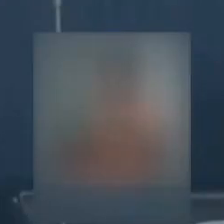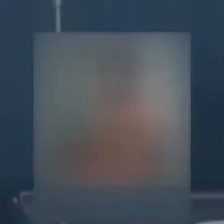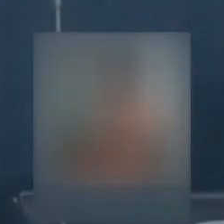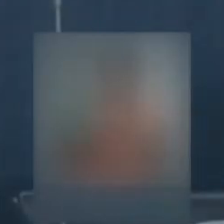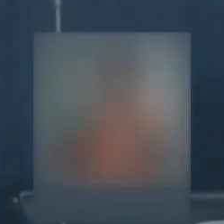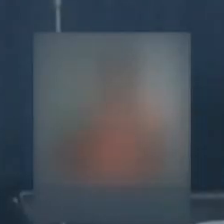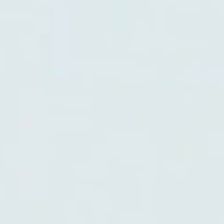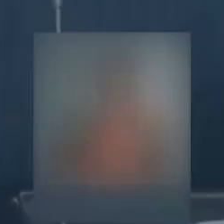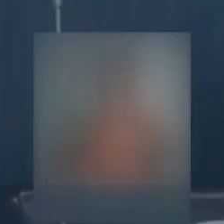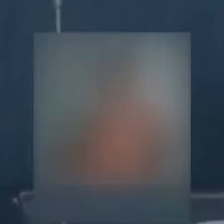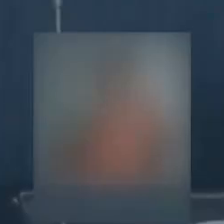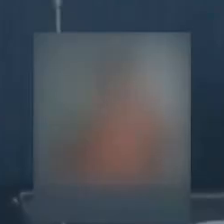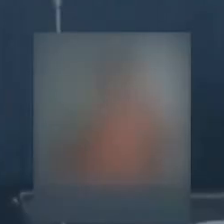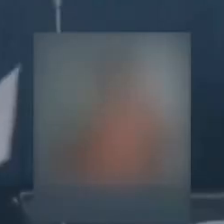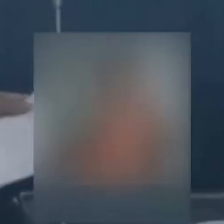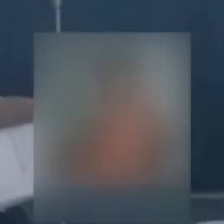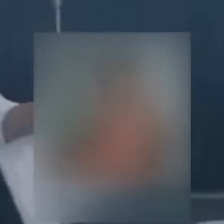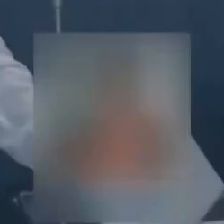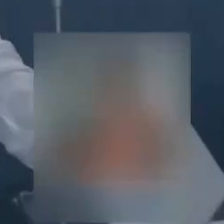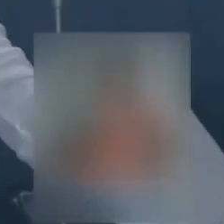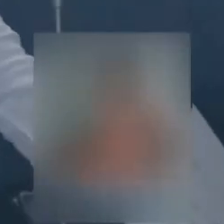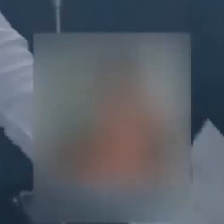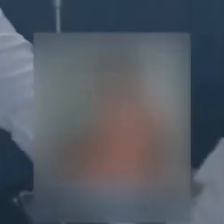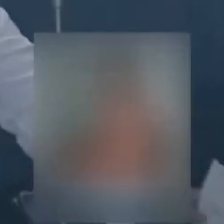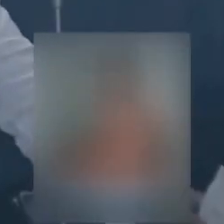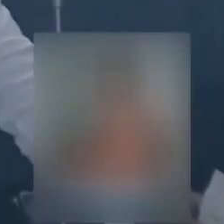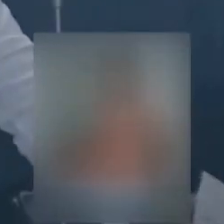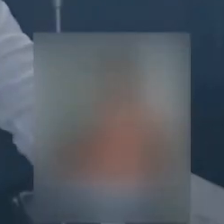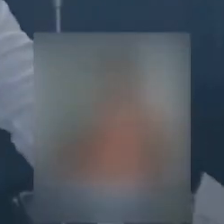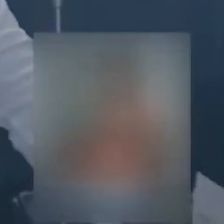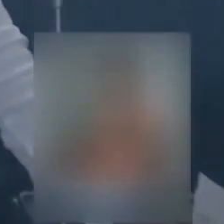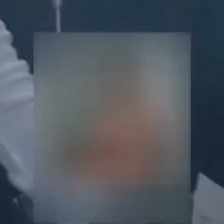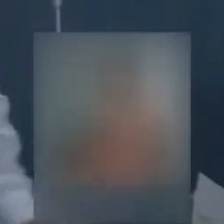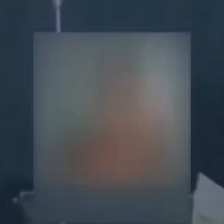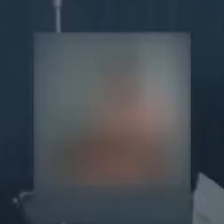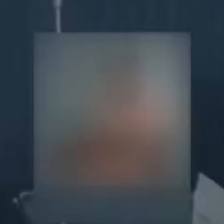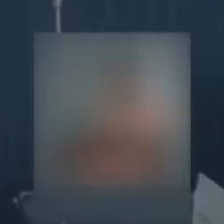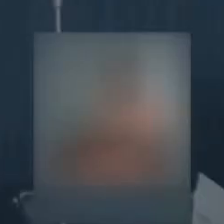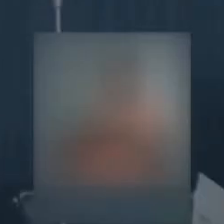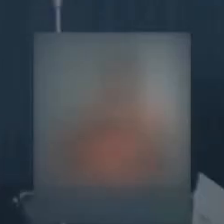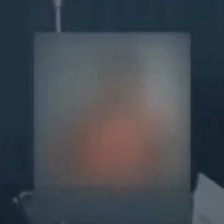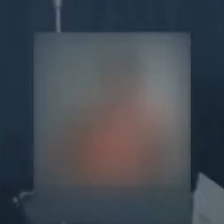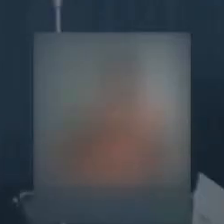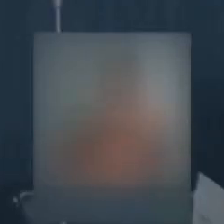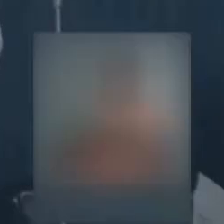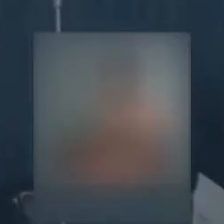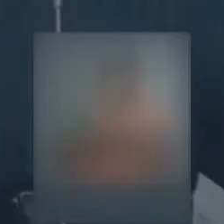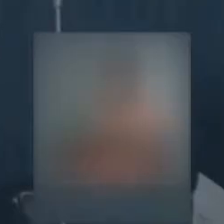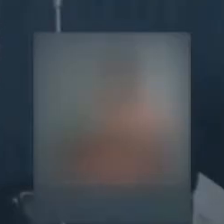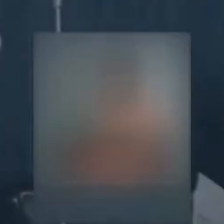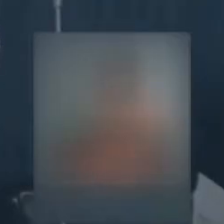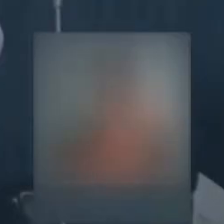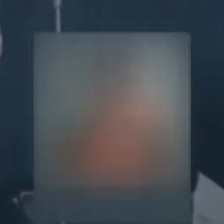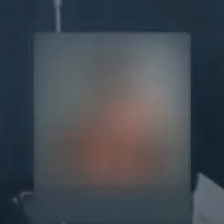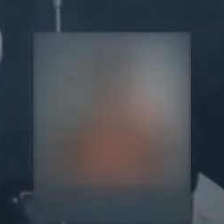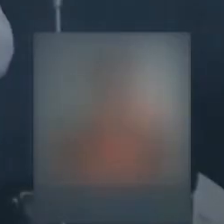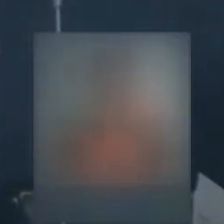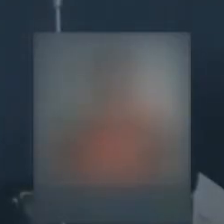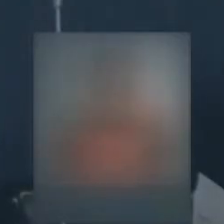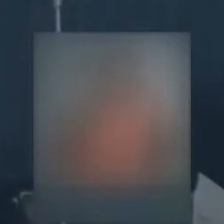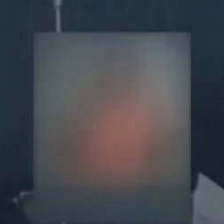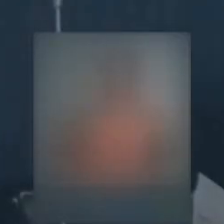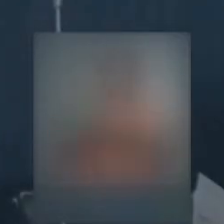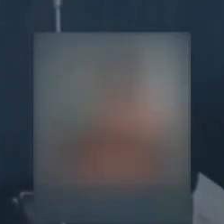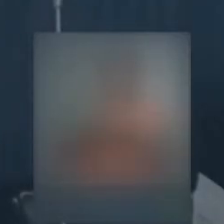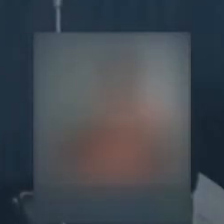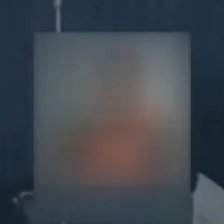බිලියන 5536ක් දක්වා වැඩි කරලා තියෙනවා කෝටි 29,100කින්. මුදල් ඇමතුමා කියනවා අමාත්‍යාංශවල වියදම් අඩු කරන්න කියලා. අඩු